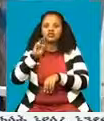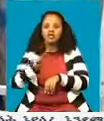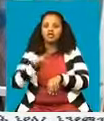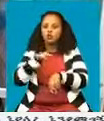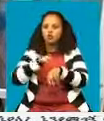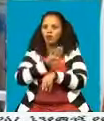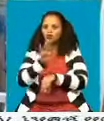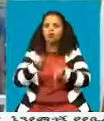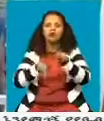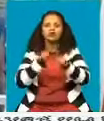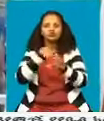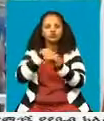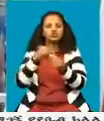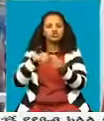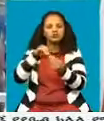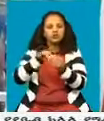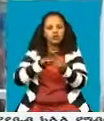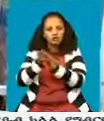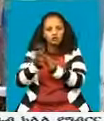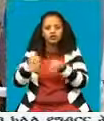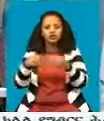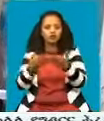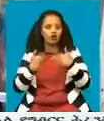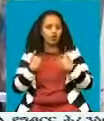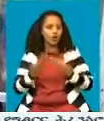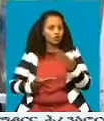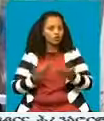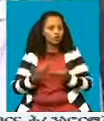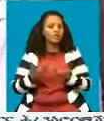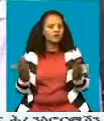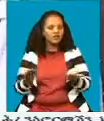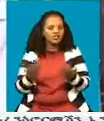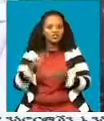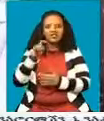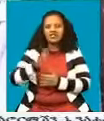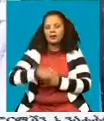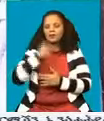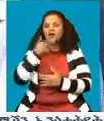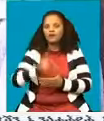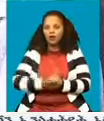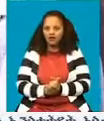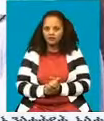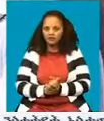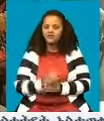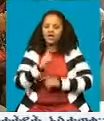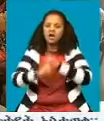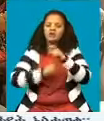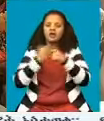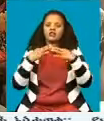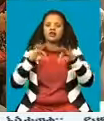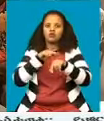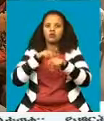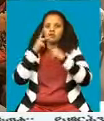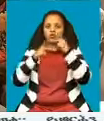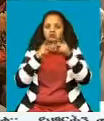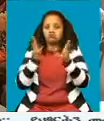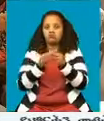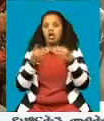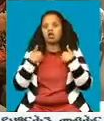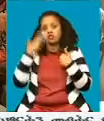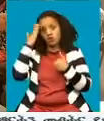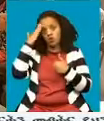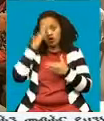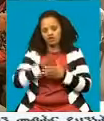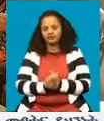ተቋማቱ ማህበረሰብ ውስጥ ጭምር ገብተው እየሰጡ ያለው አገልግሎት ሊበረታታ ይገባል ብለዋል። የአመታዊ የጤና ሴክተር ጉባኤ እንዳለ ይታወቃል።